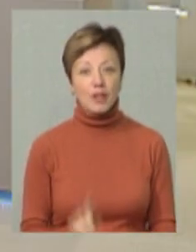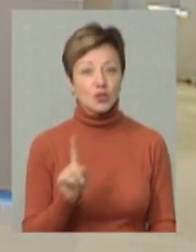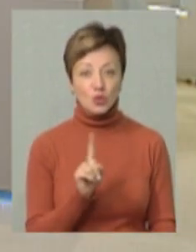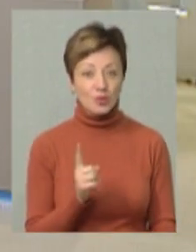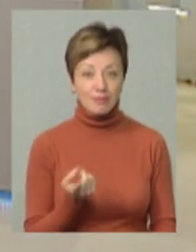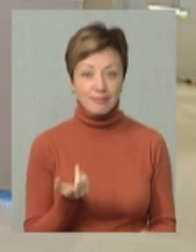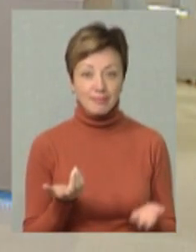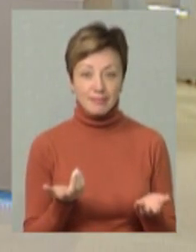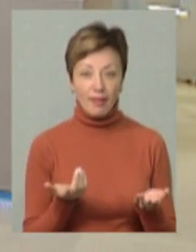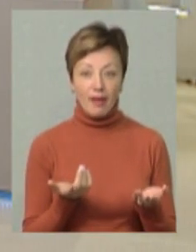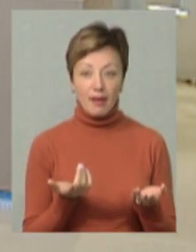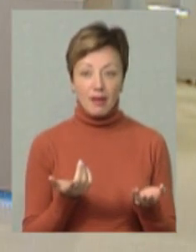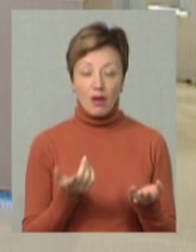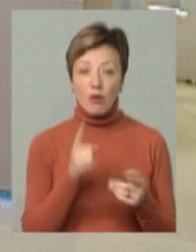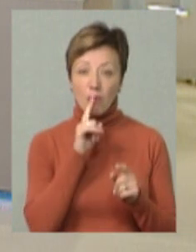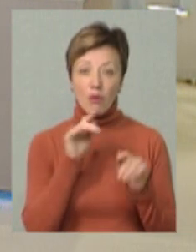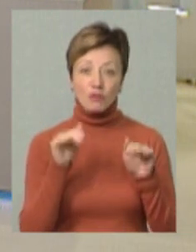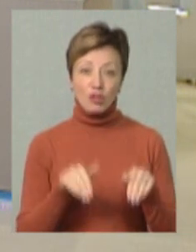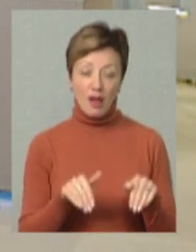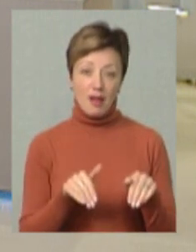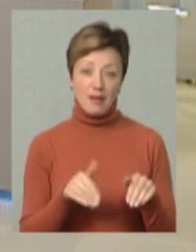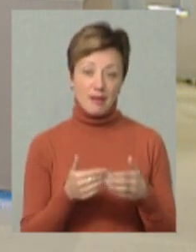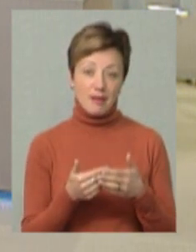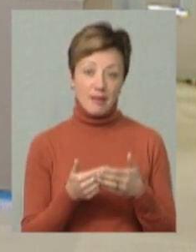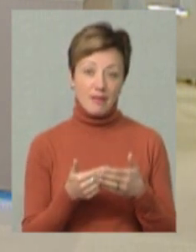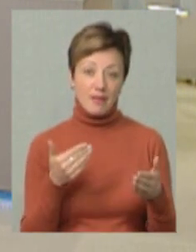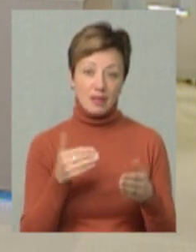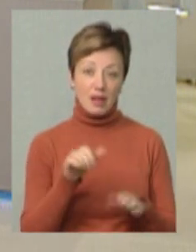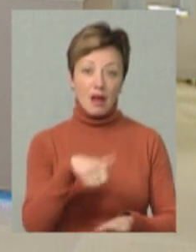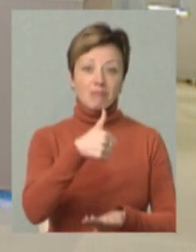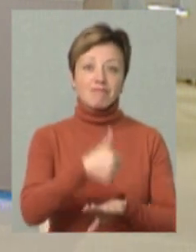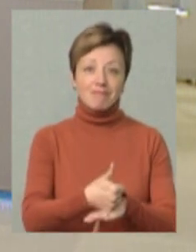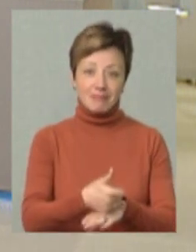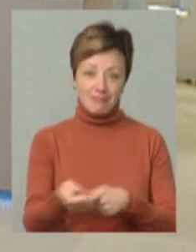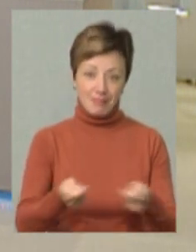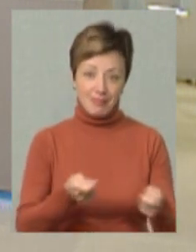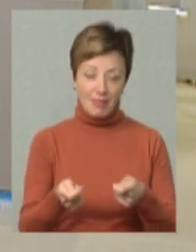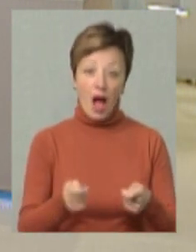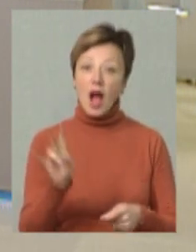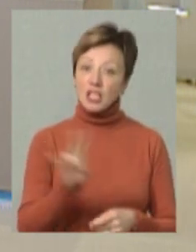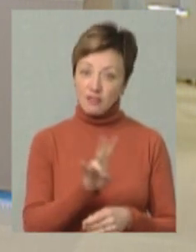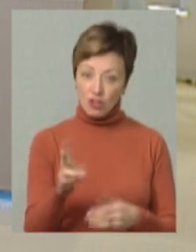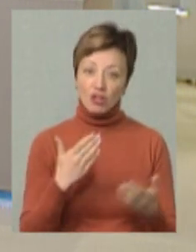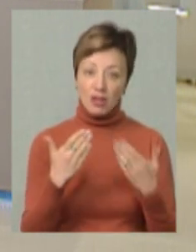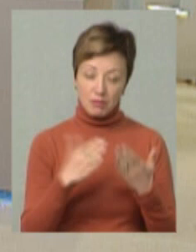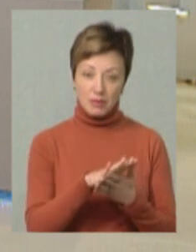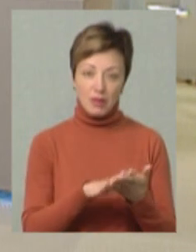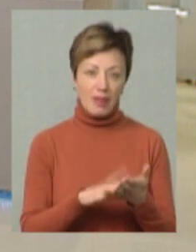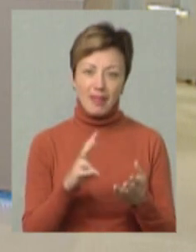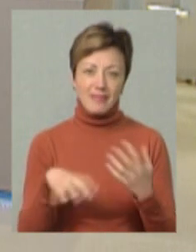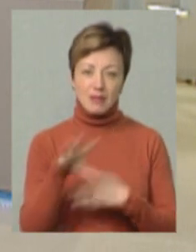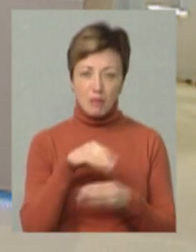Щось це мовчання звучить. Угу. Мовчання звучить від єпископату, а з священниками угу. діалог іде. Може, не з